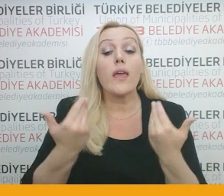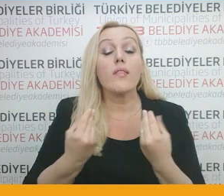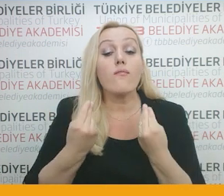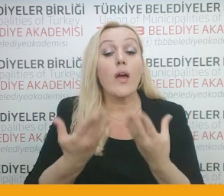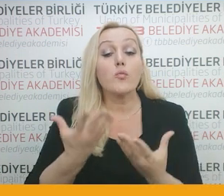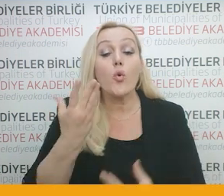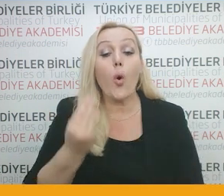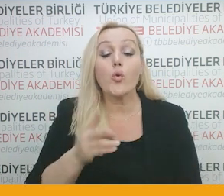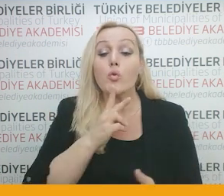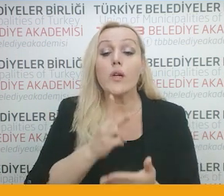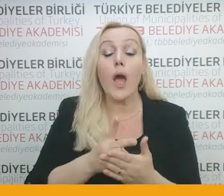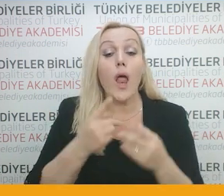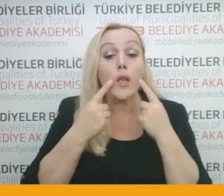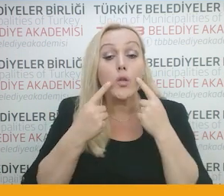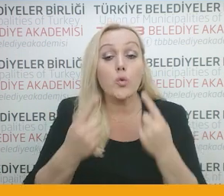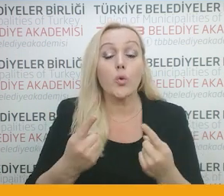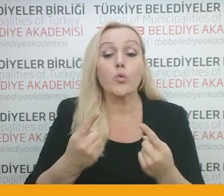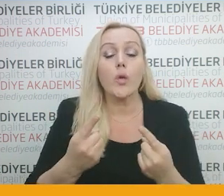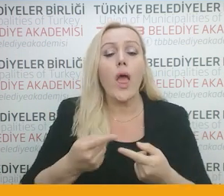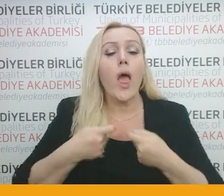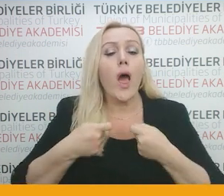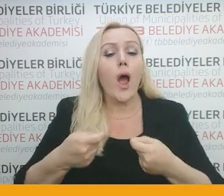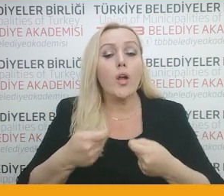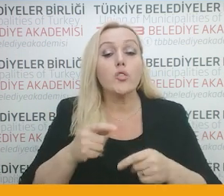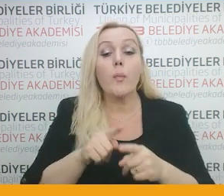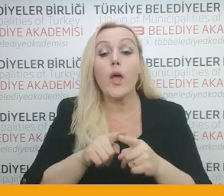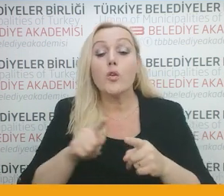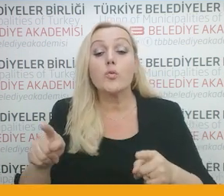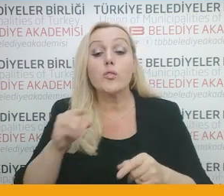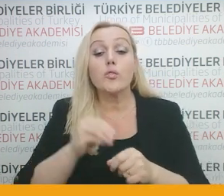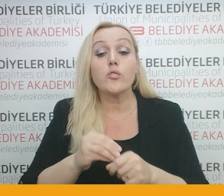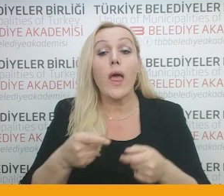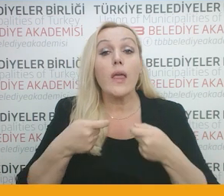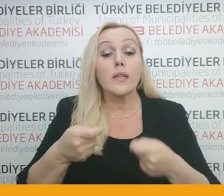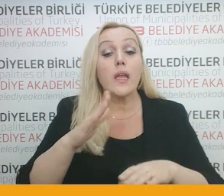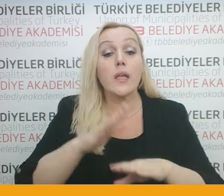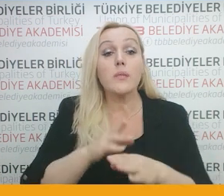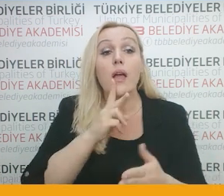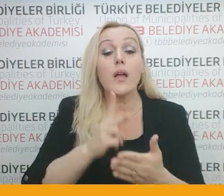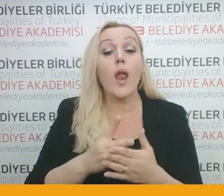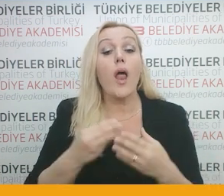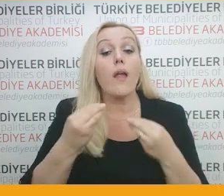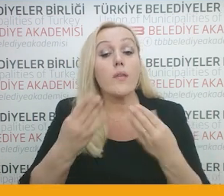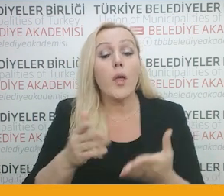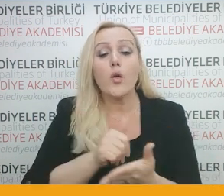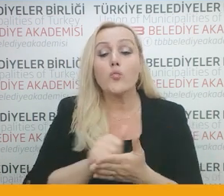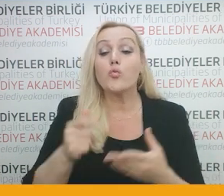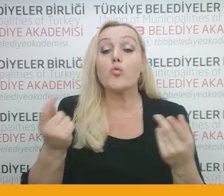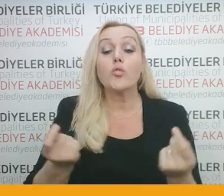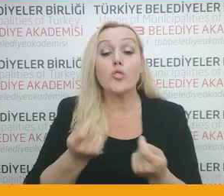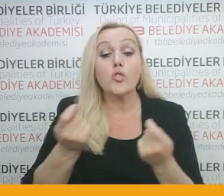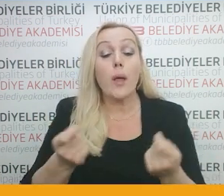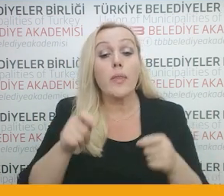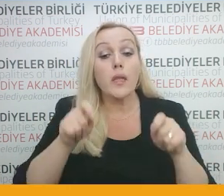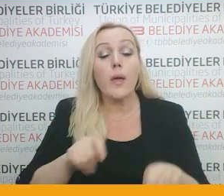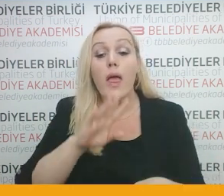ki bir kere harcama sürecinde giderin yapılmasına karar vermekten tüm iş ve işlemlerin yapılıp